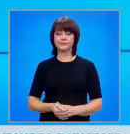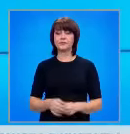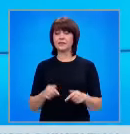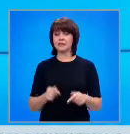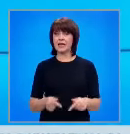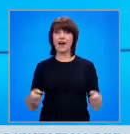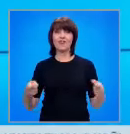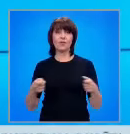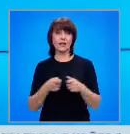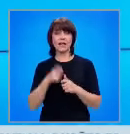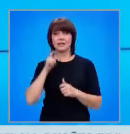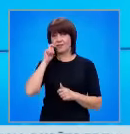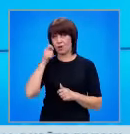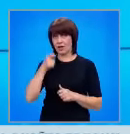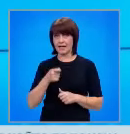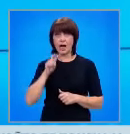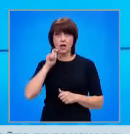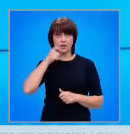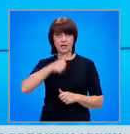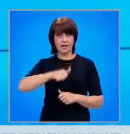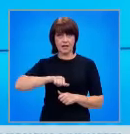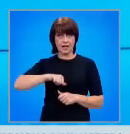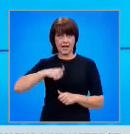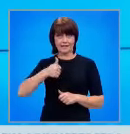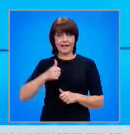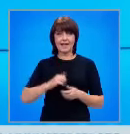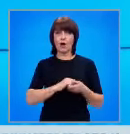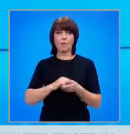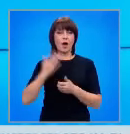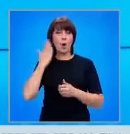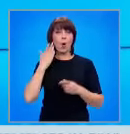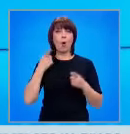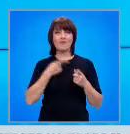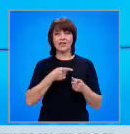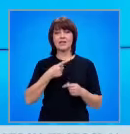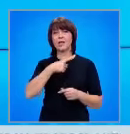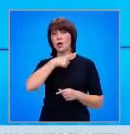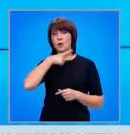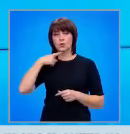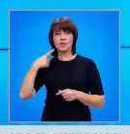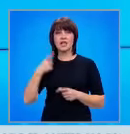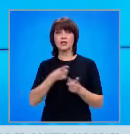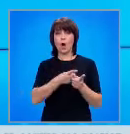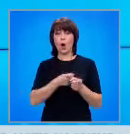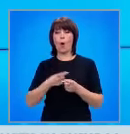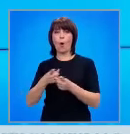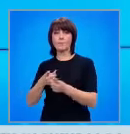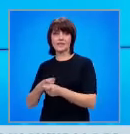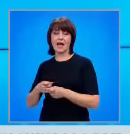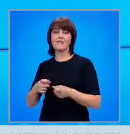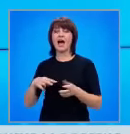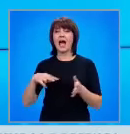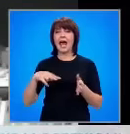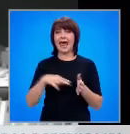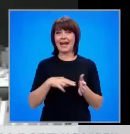И към хода на войната в Украина, украинската ядрена компания обвини Русия, че обстрелва района на южноукраинската атомна